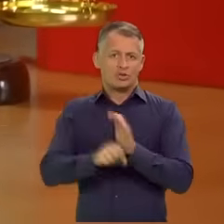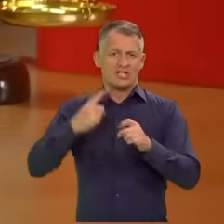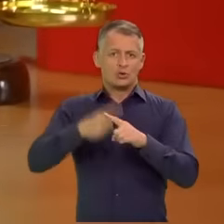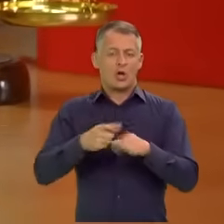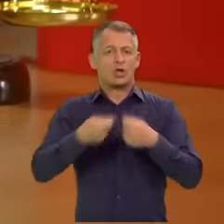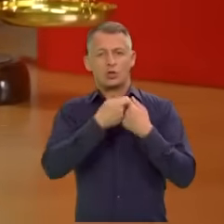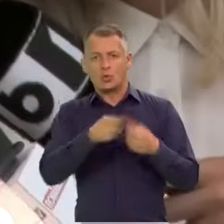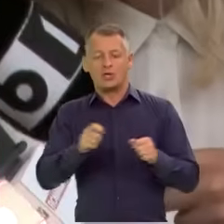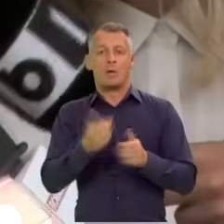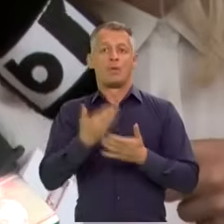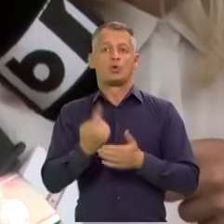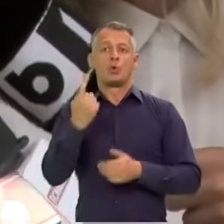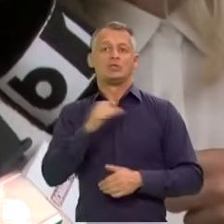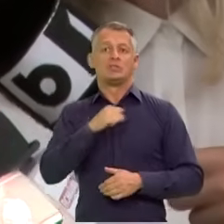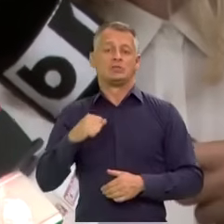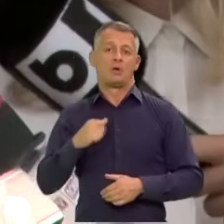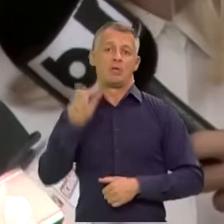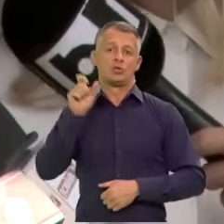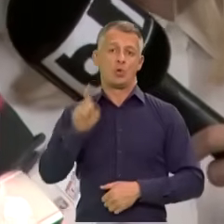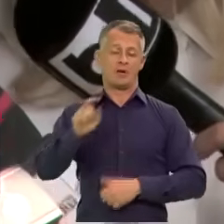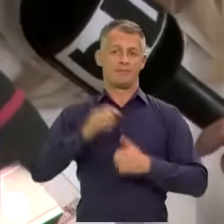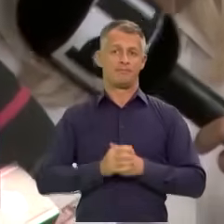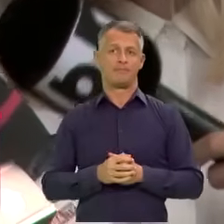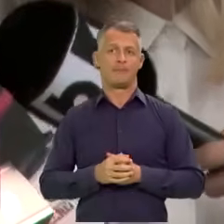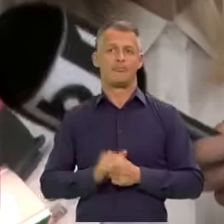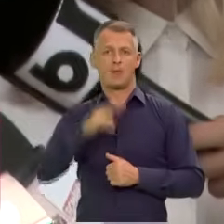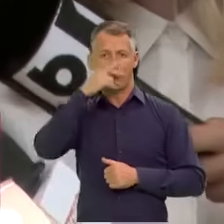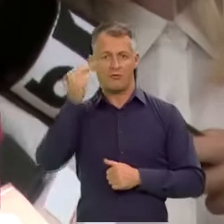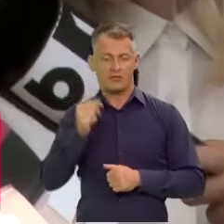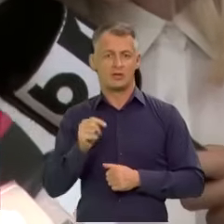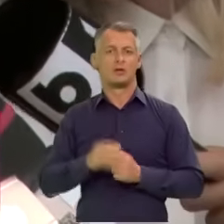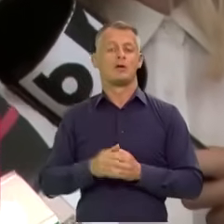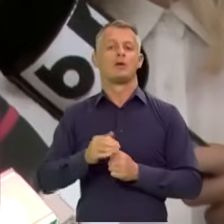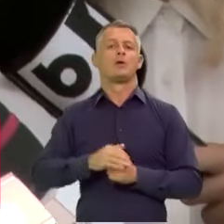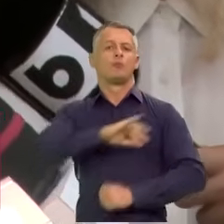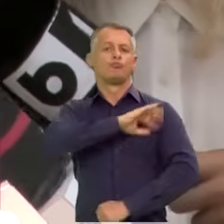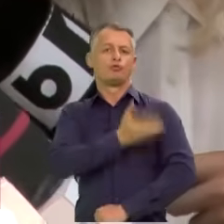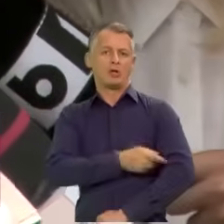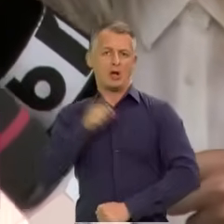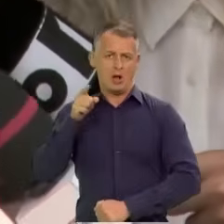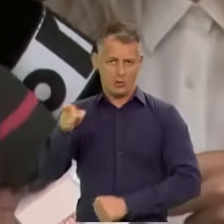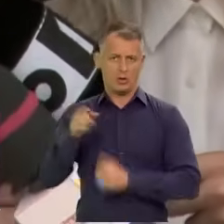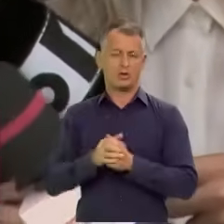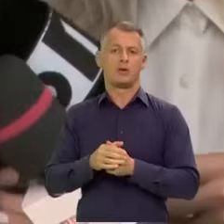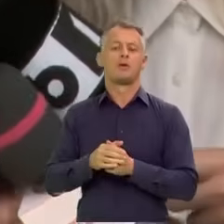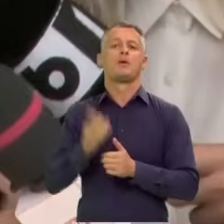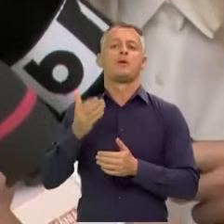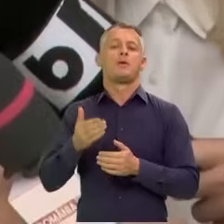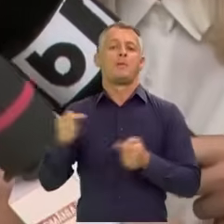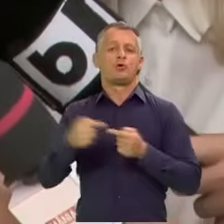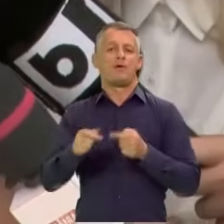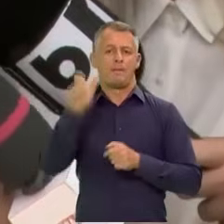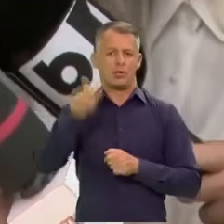singură victimă. Profitând de poziția de autoritate asupra persoanei vătămate, a pretins din partea acesteia, în vederea